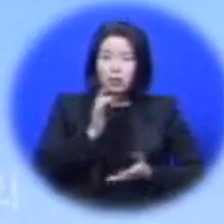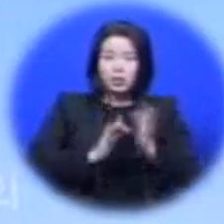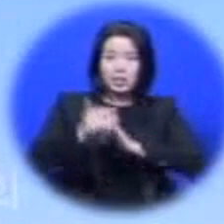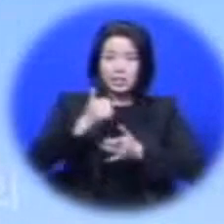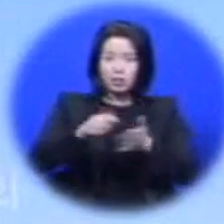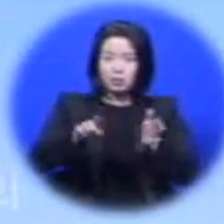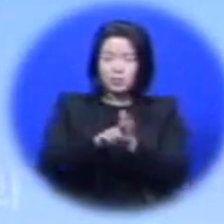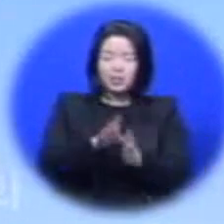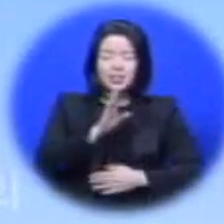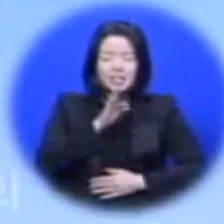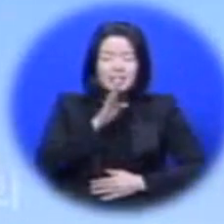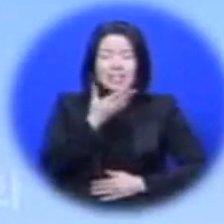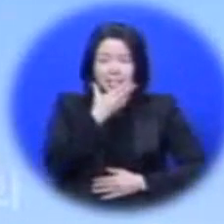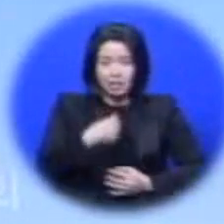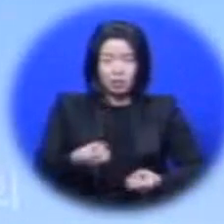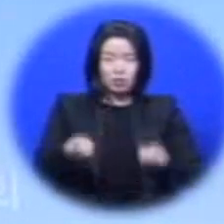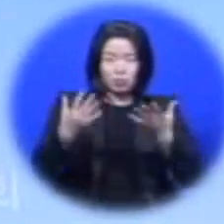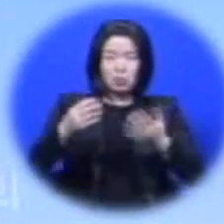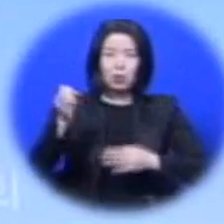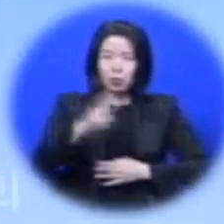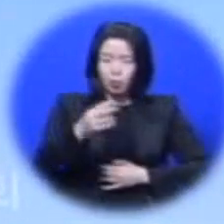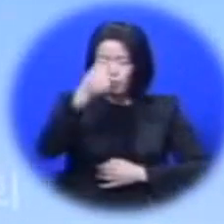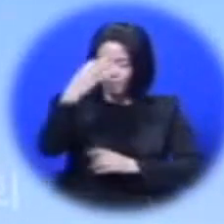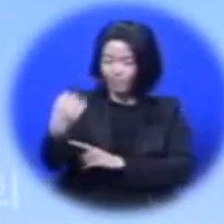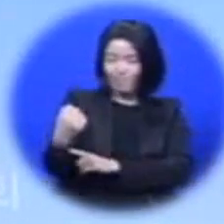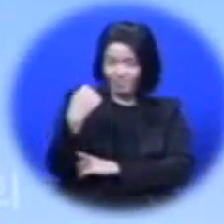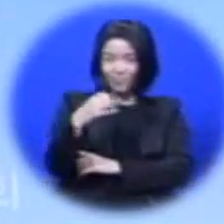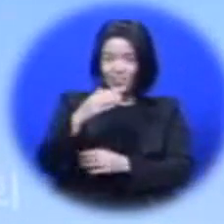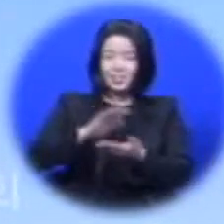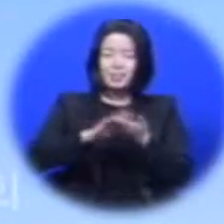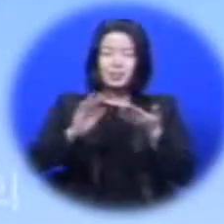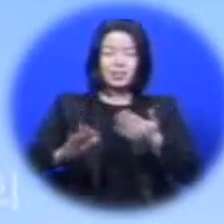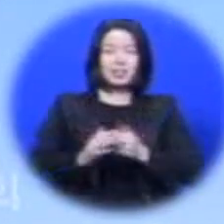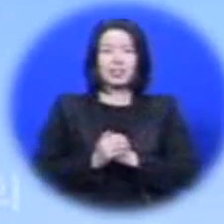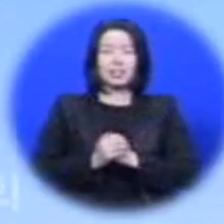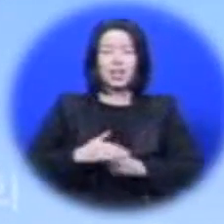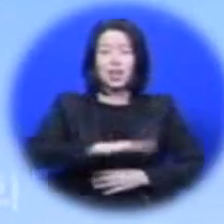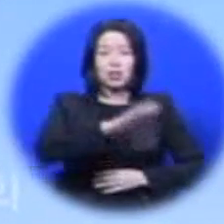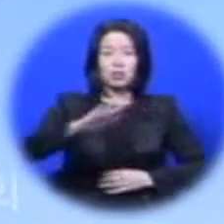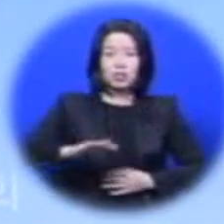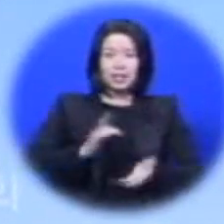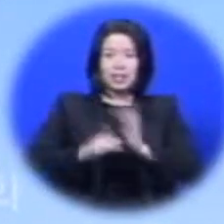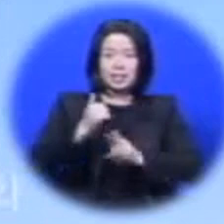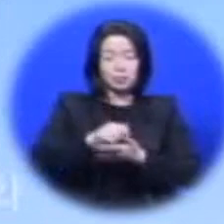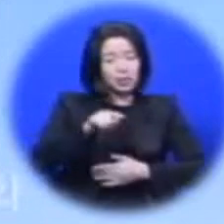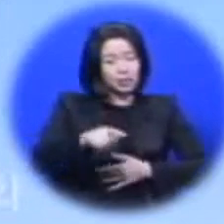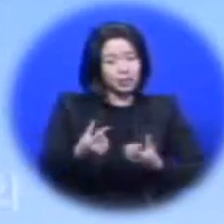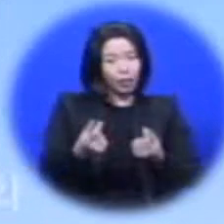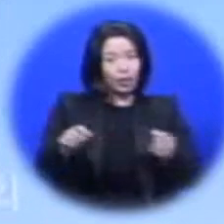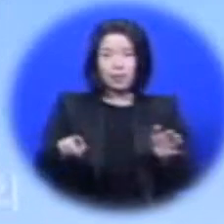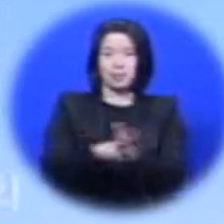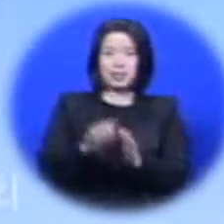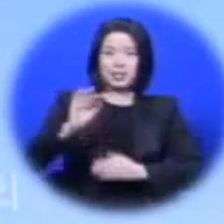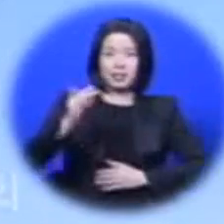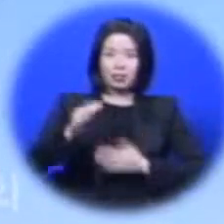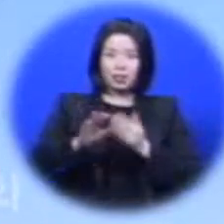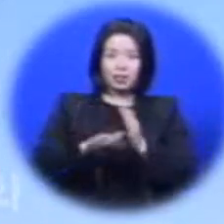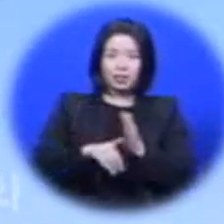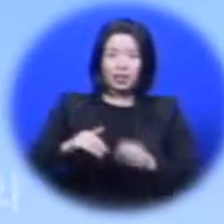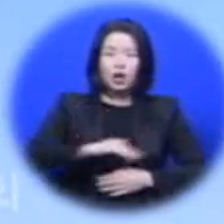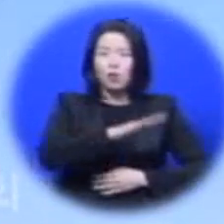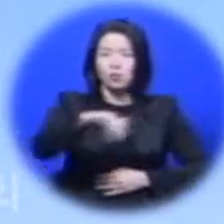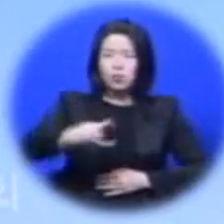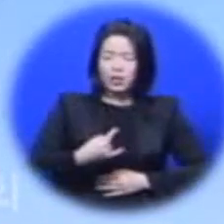믿는 진정한 축복이고 또 능력입니다. 우리가 예수님을 그렇게 믿게 될 때, 그것은 우리에게 말할 수